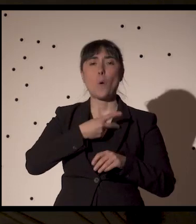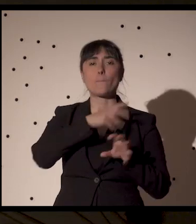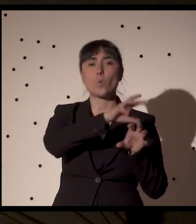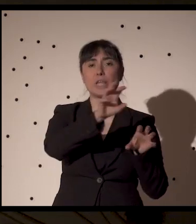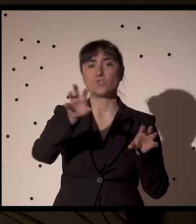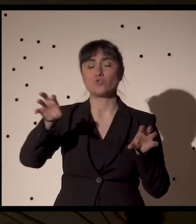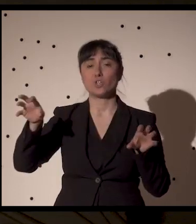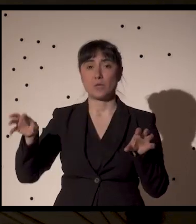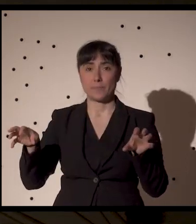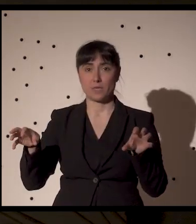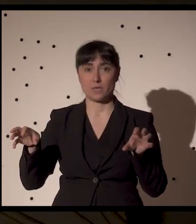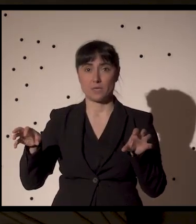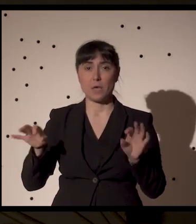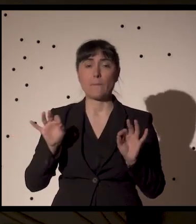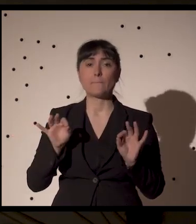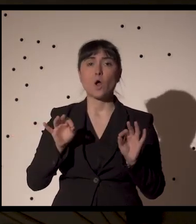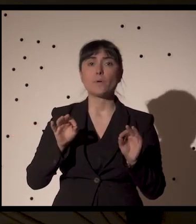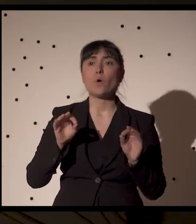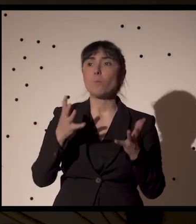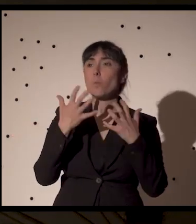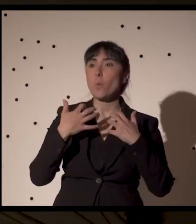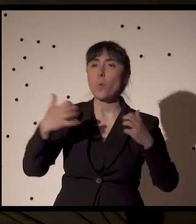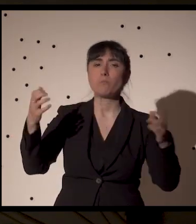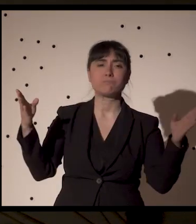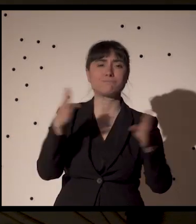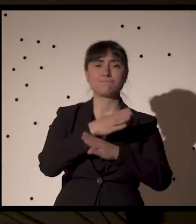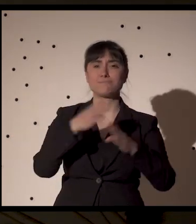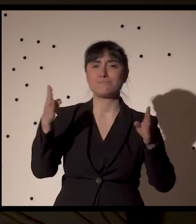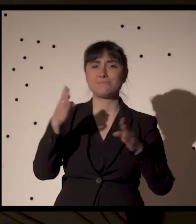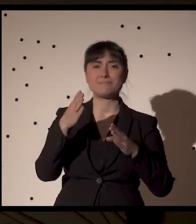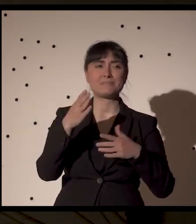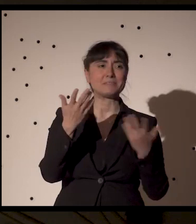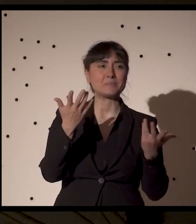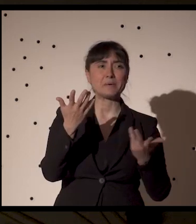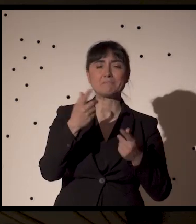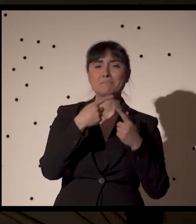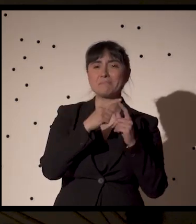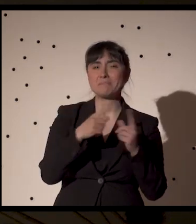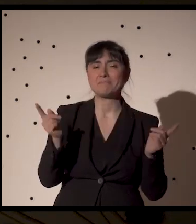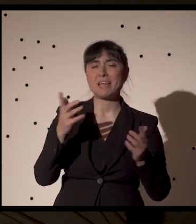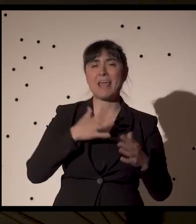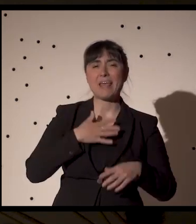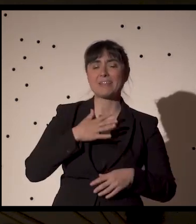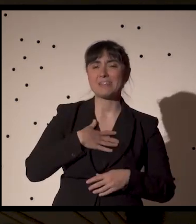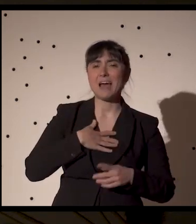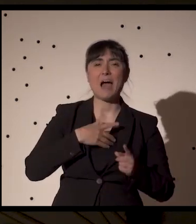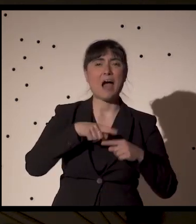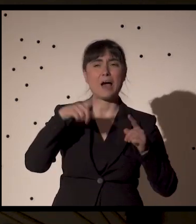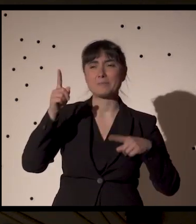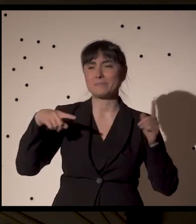Destinati al pubblico senza distinzioni di età per